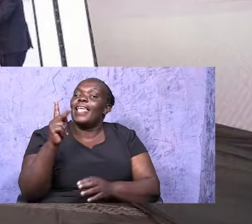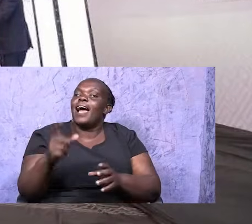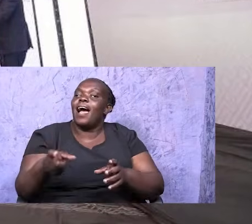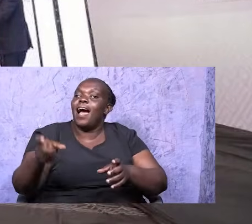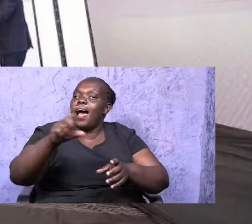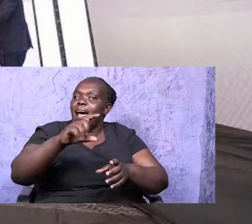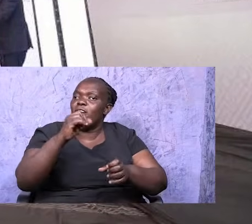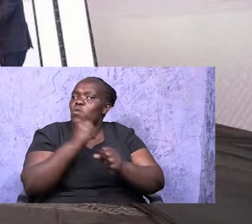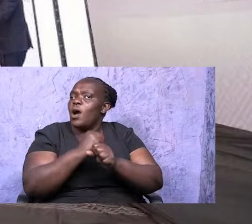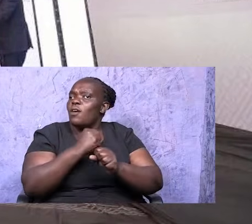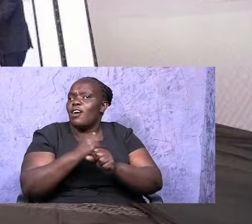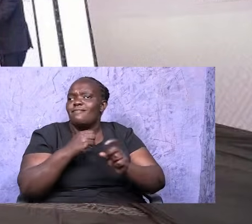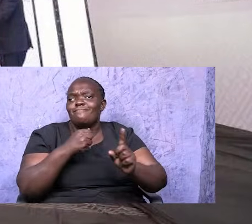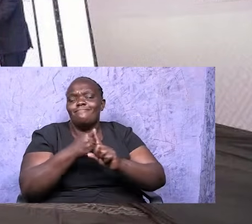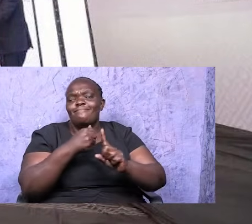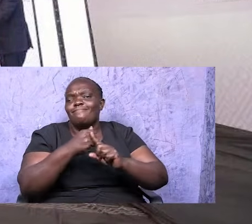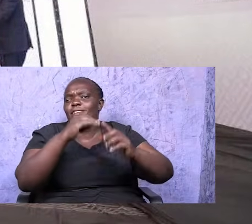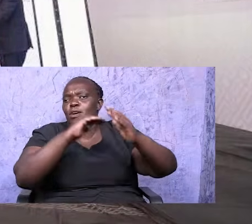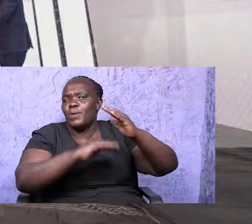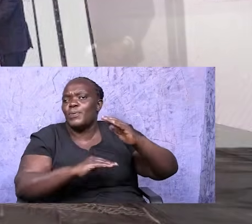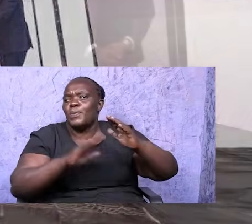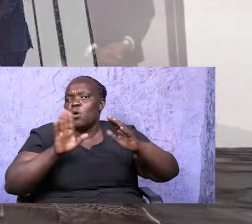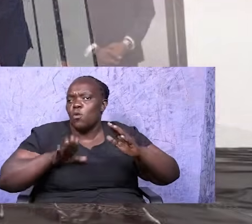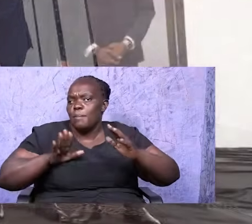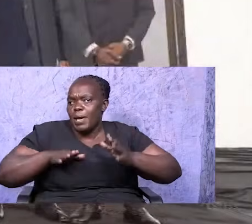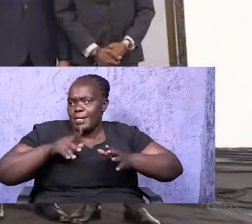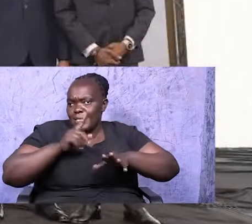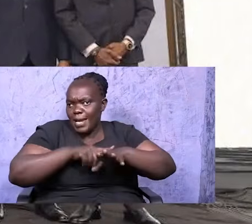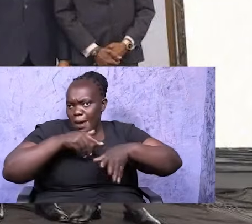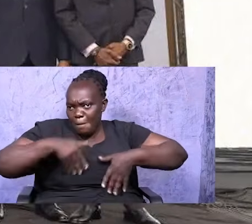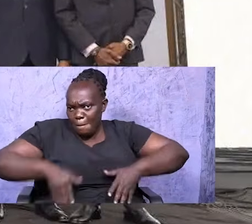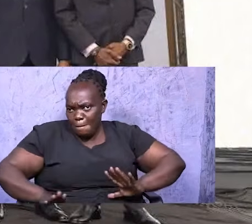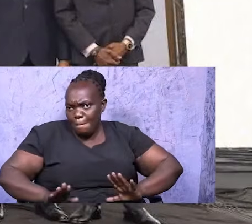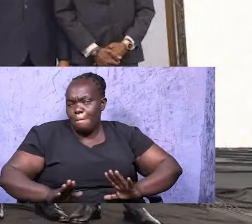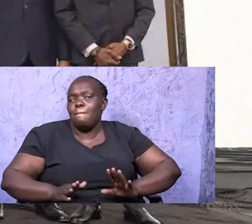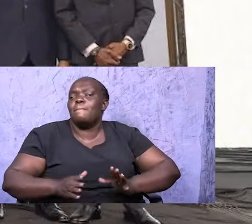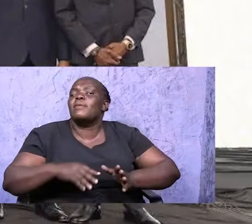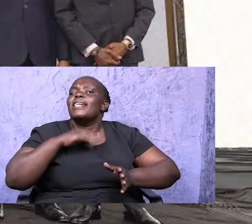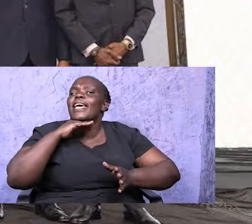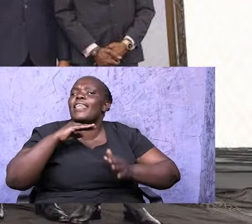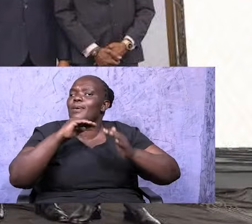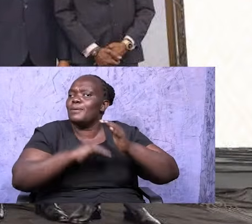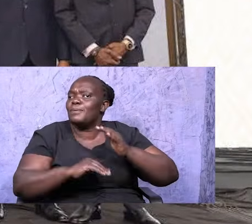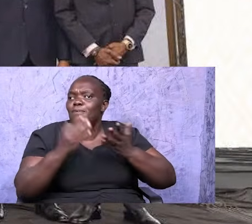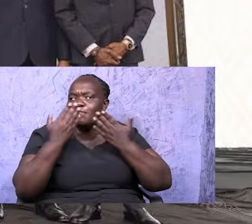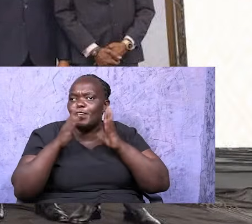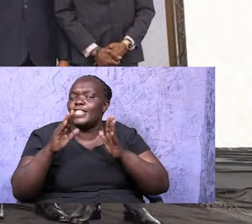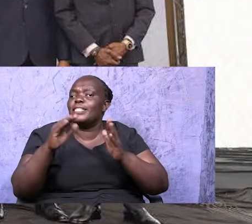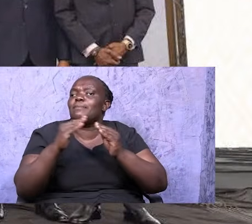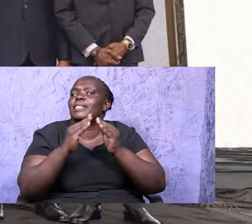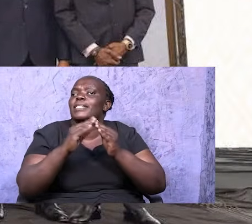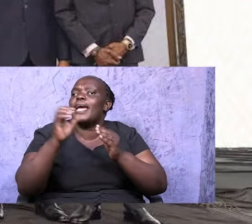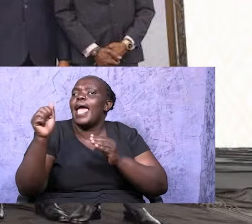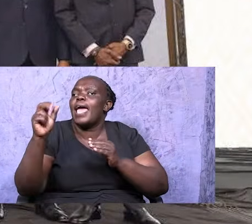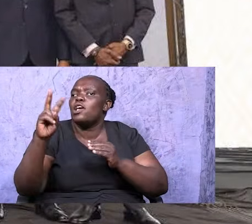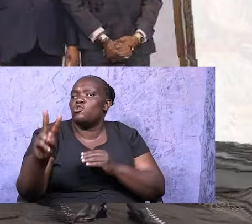Kenya imeongeza juhudi za kupunguza vifo vya kina mama wakati wa kujifungua katika mkutano wa